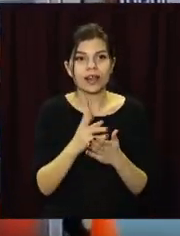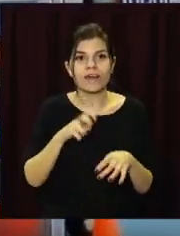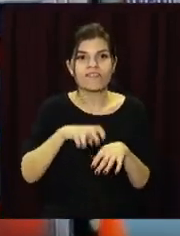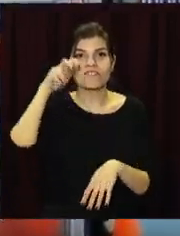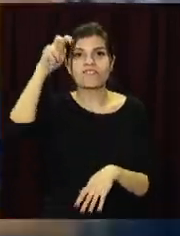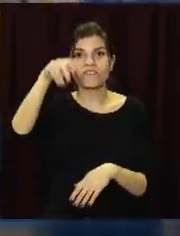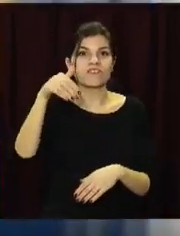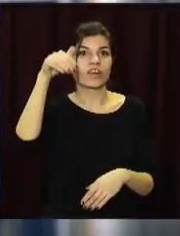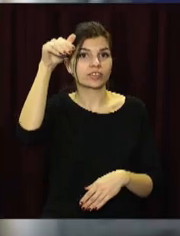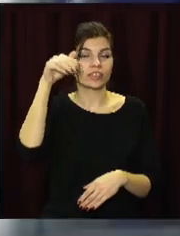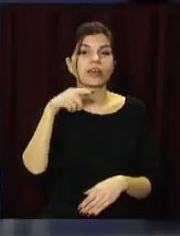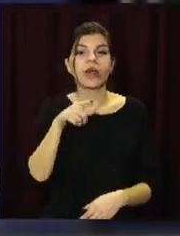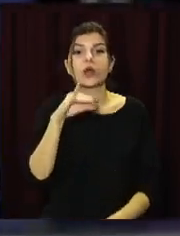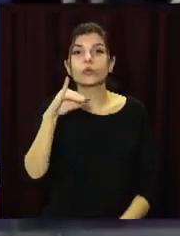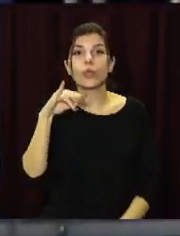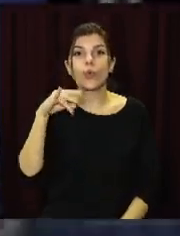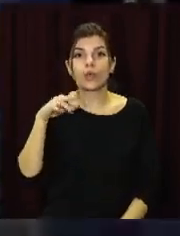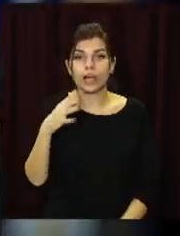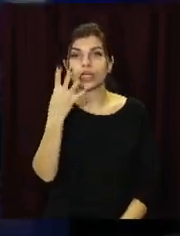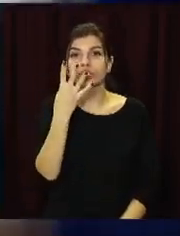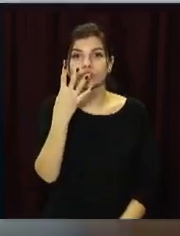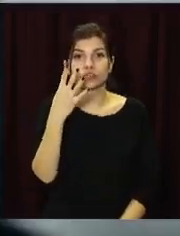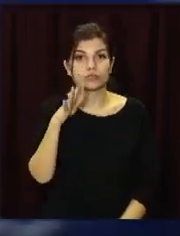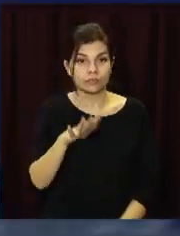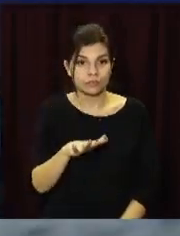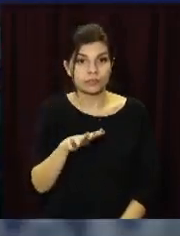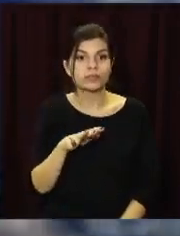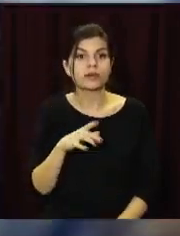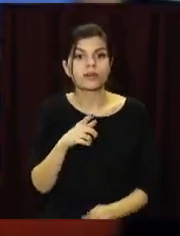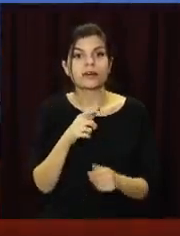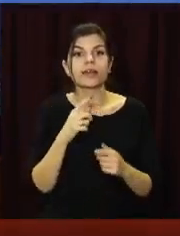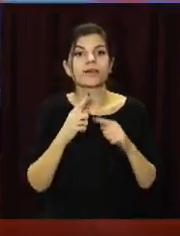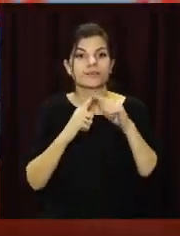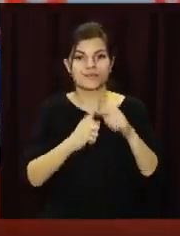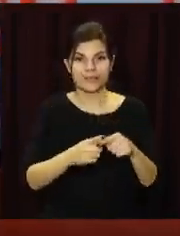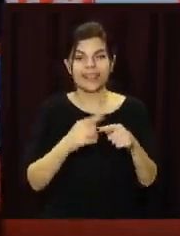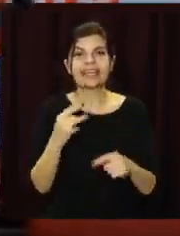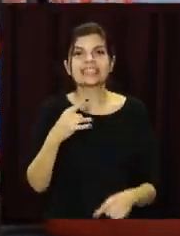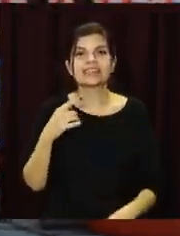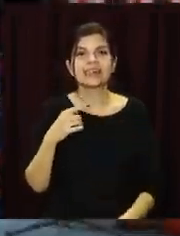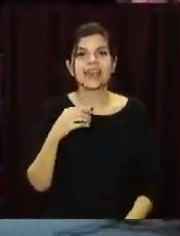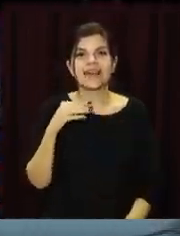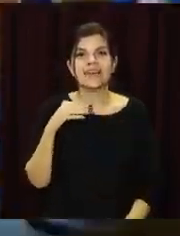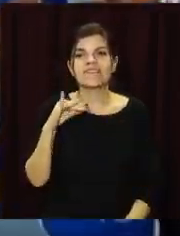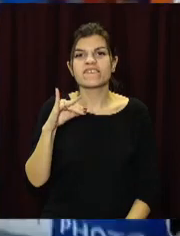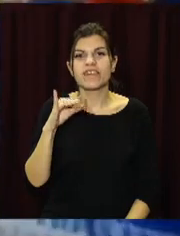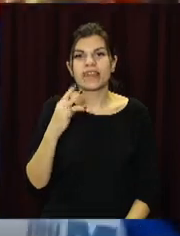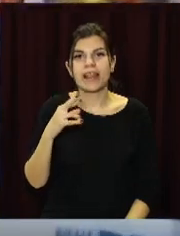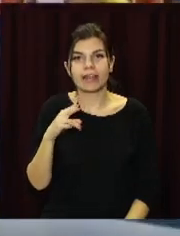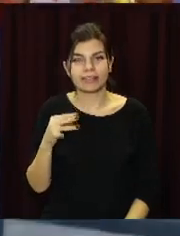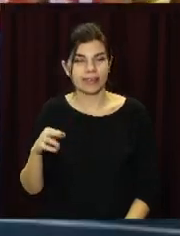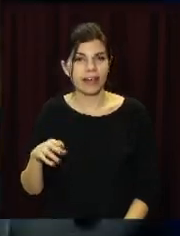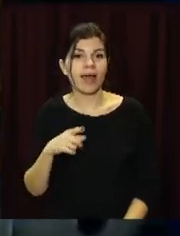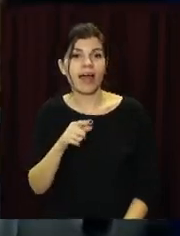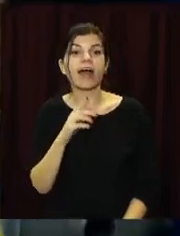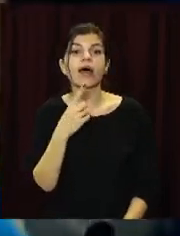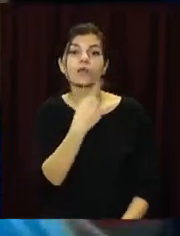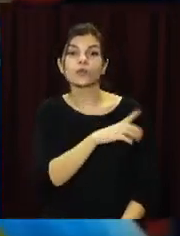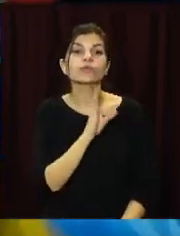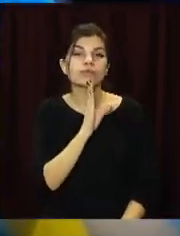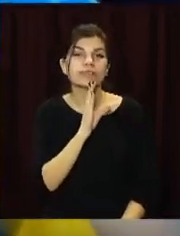у висоту. Юлія Левченко взяла 4-ту позицію, поступивши спортсменці із Фінляндії. А Ірина Геращенко отримала срібло,